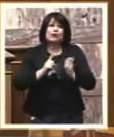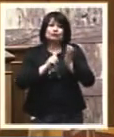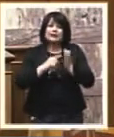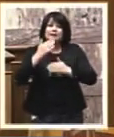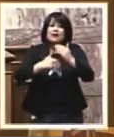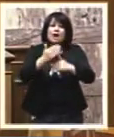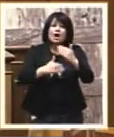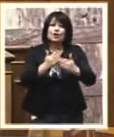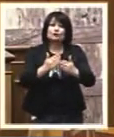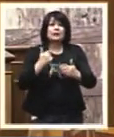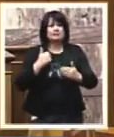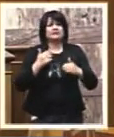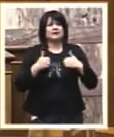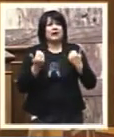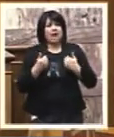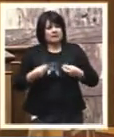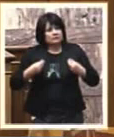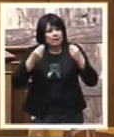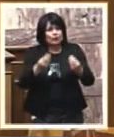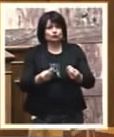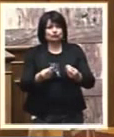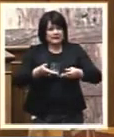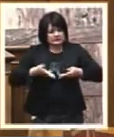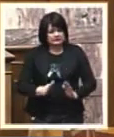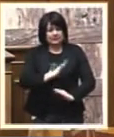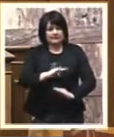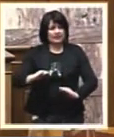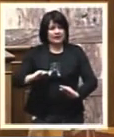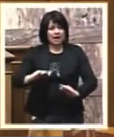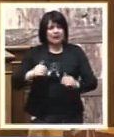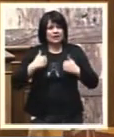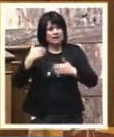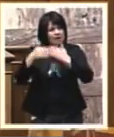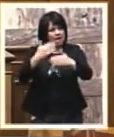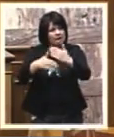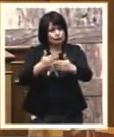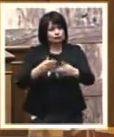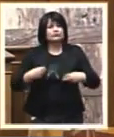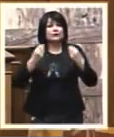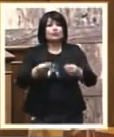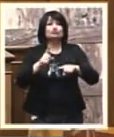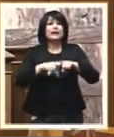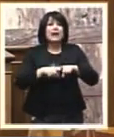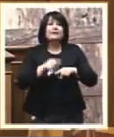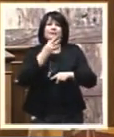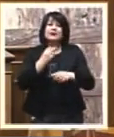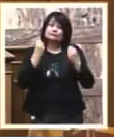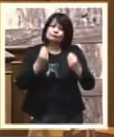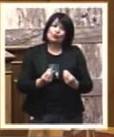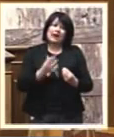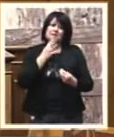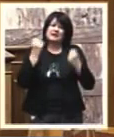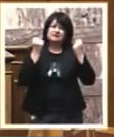της δικής μας γενιάς, να παραδώσουμε στη νέα γενιά και στις γενιές των Ελλήνων που έρχονται μια Ελλάδα απαλλαγμένη από